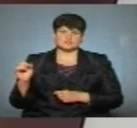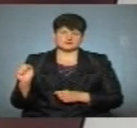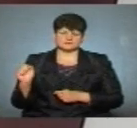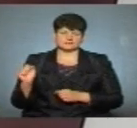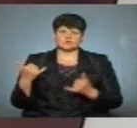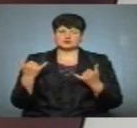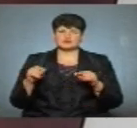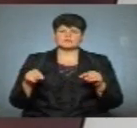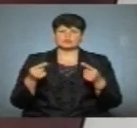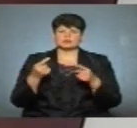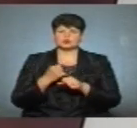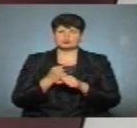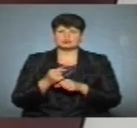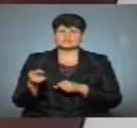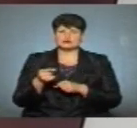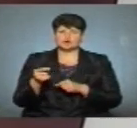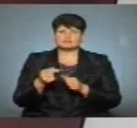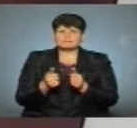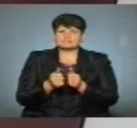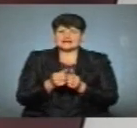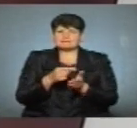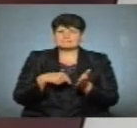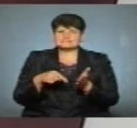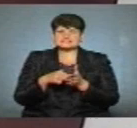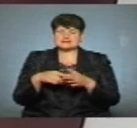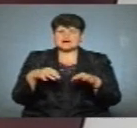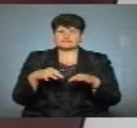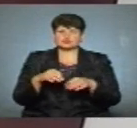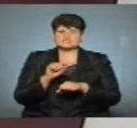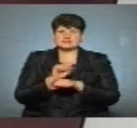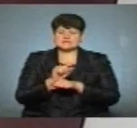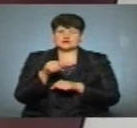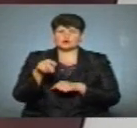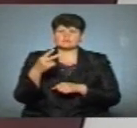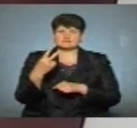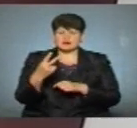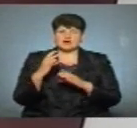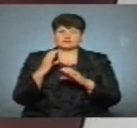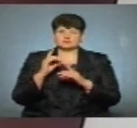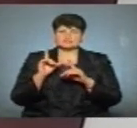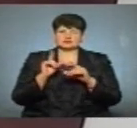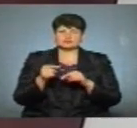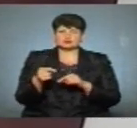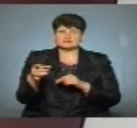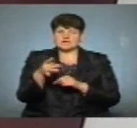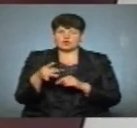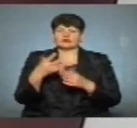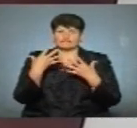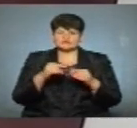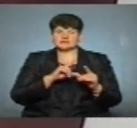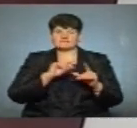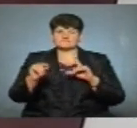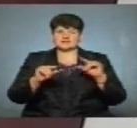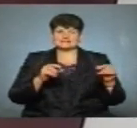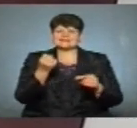Сьогодні відновила роботу Тернопільська приміська автостанція номер 2. Автобуси, що курсують Тернопільським районом, виїхали за